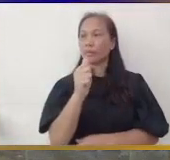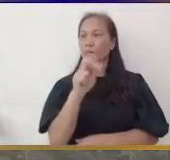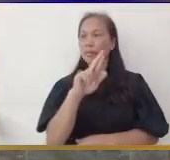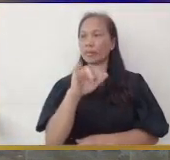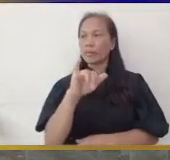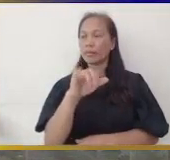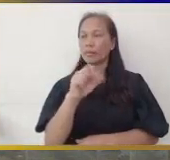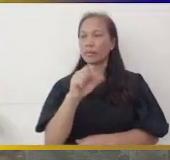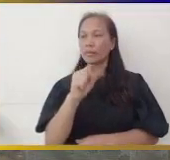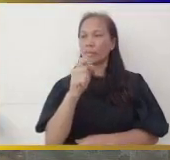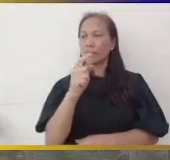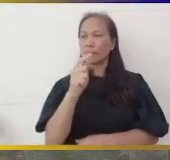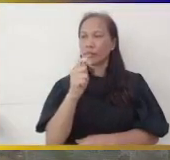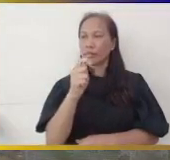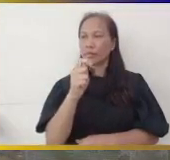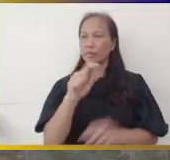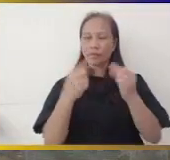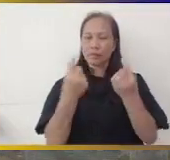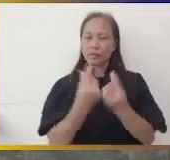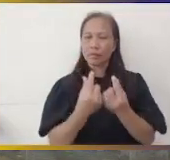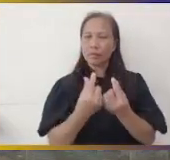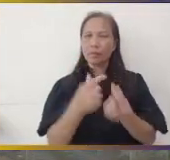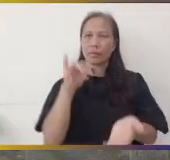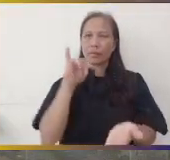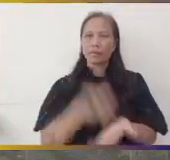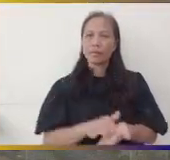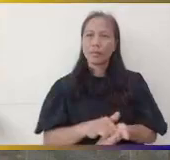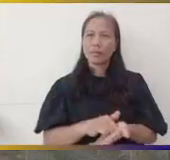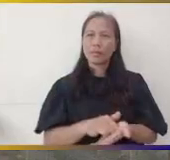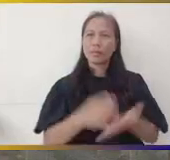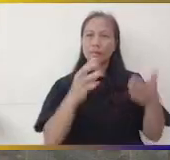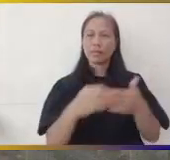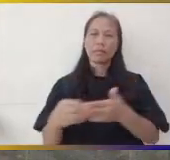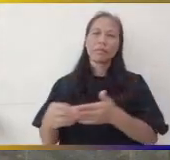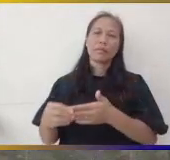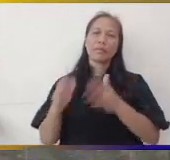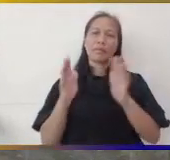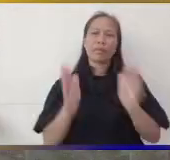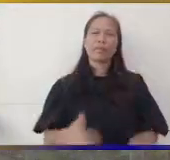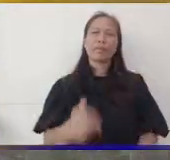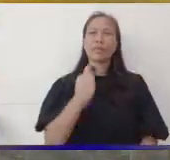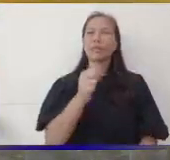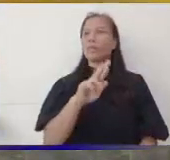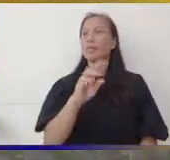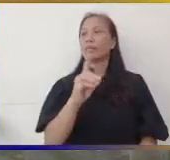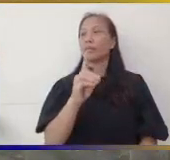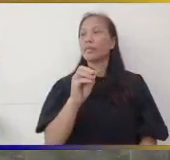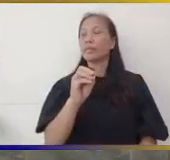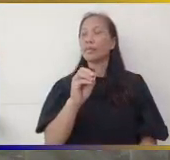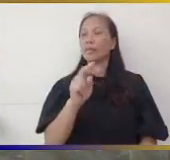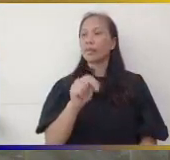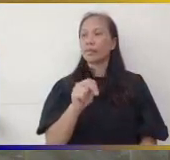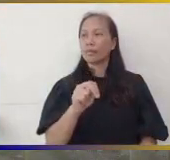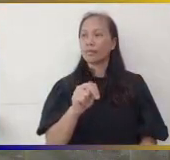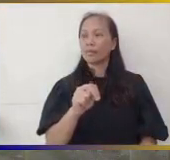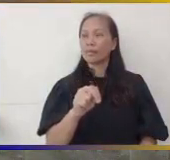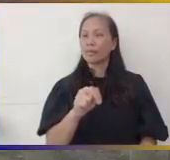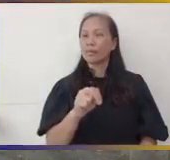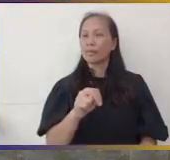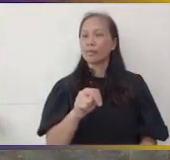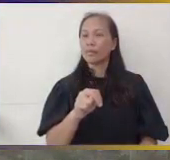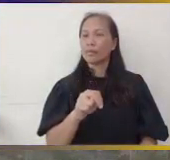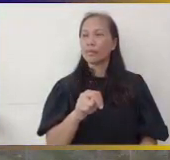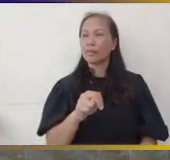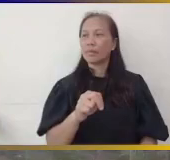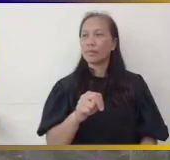si Arnold of brecia mismo ay grupo ng mga catar groups na na kinilalang mga catar groups na